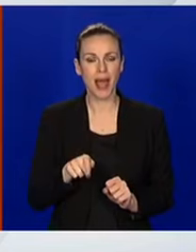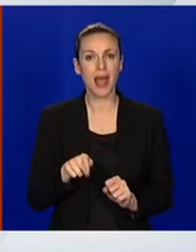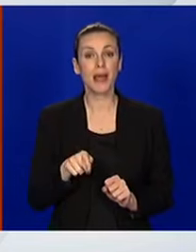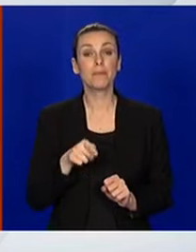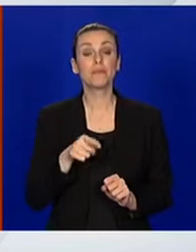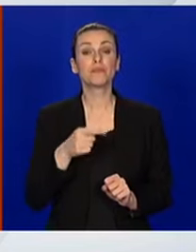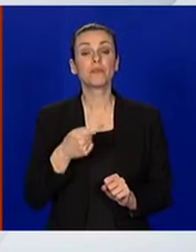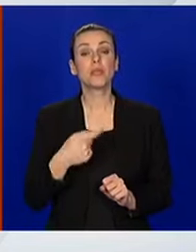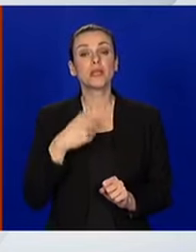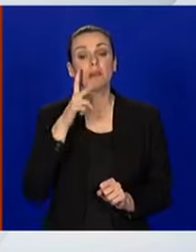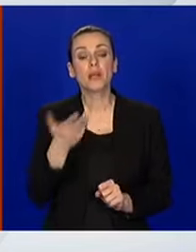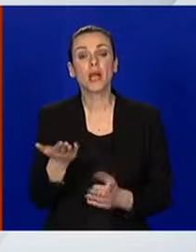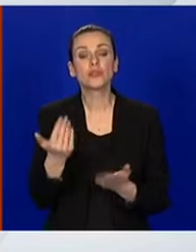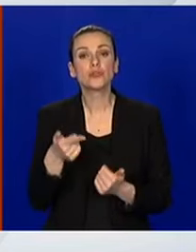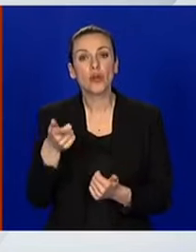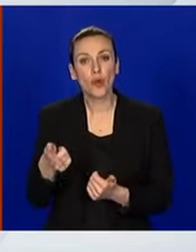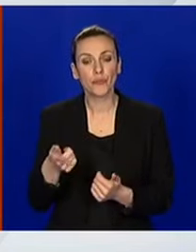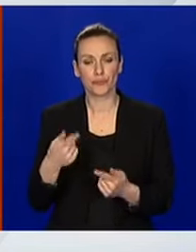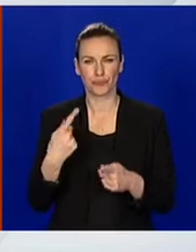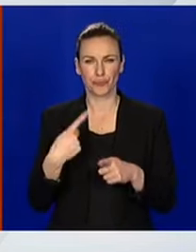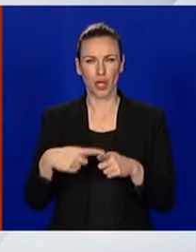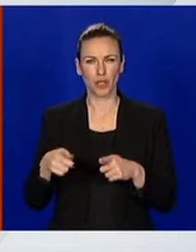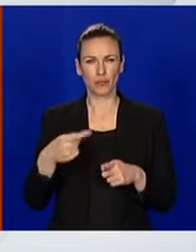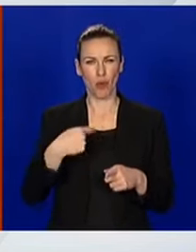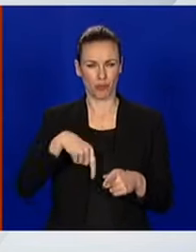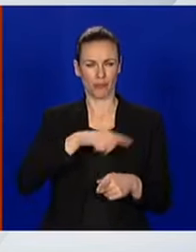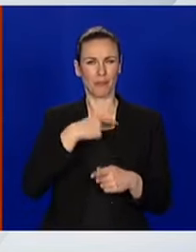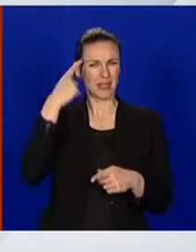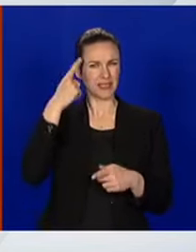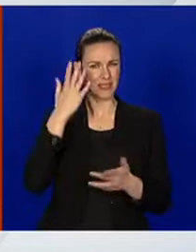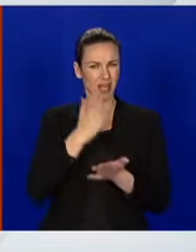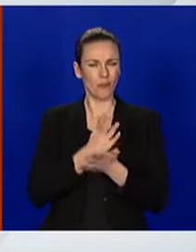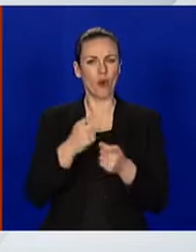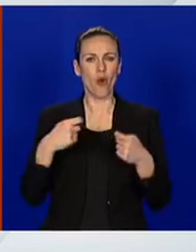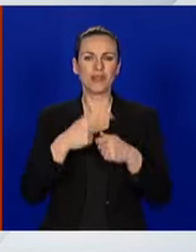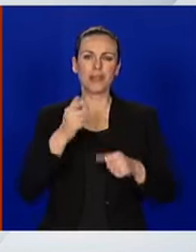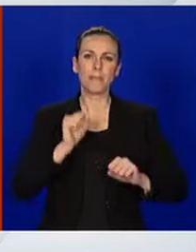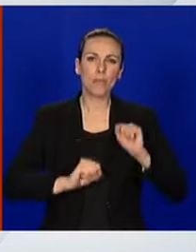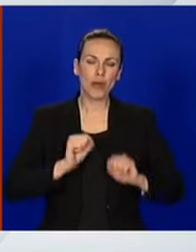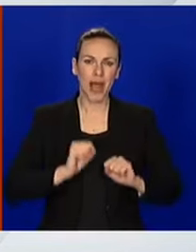njega tražio, s obzirom na sve što znamo oko ponašanja